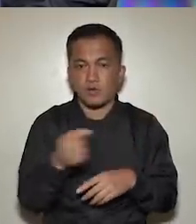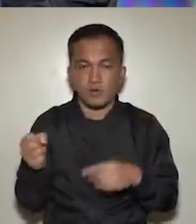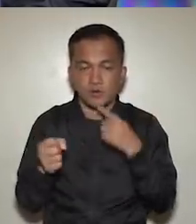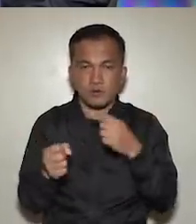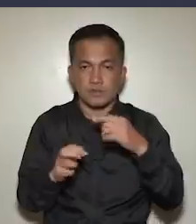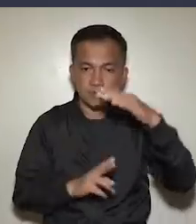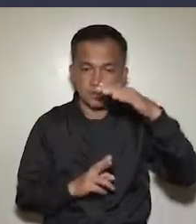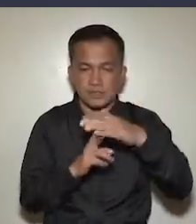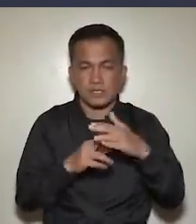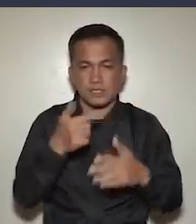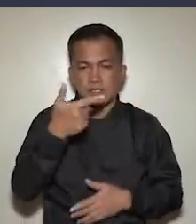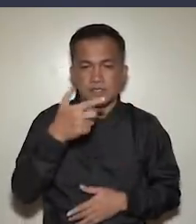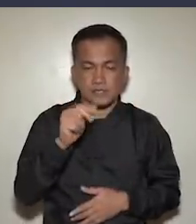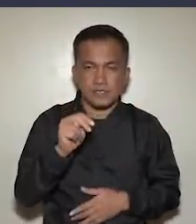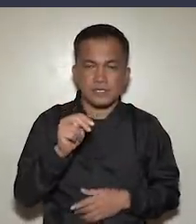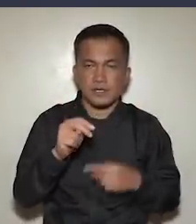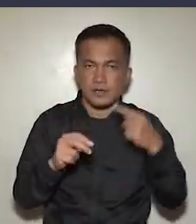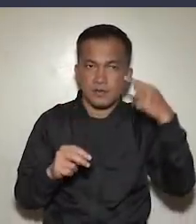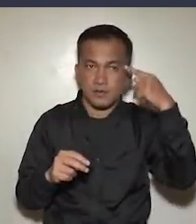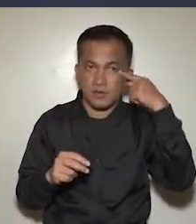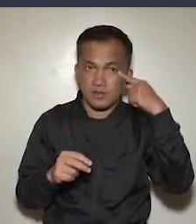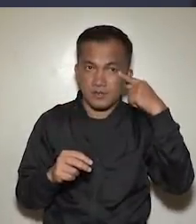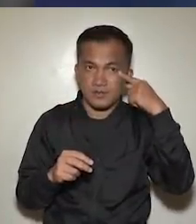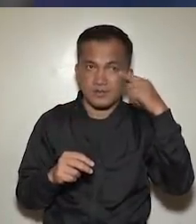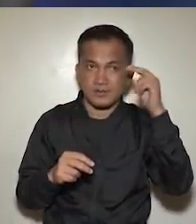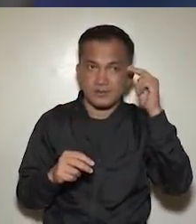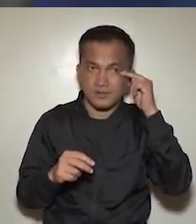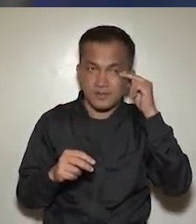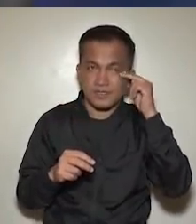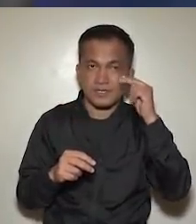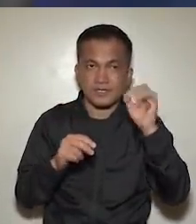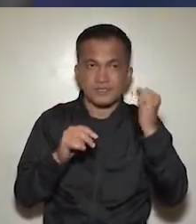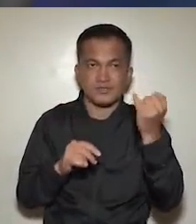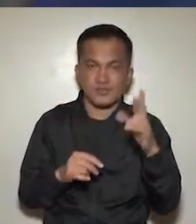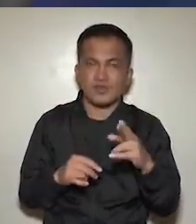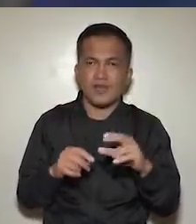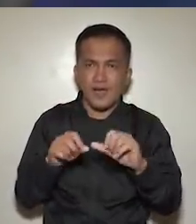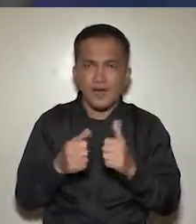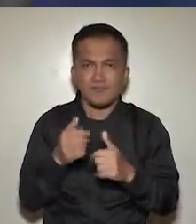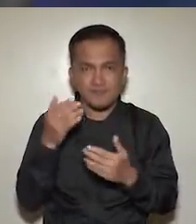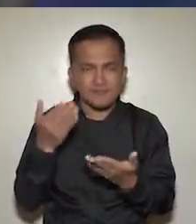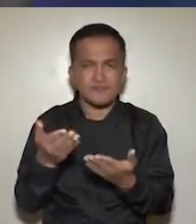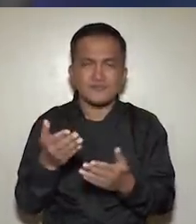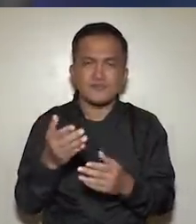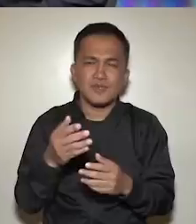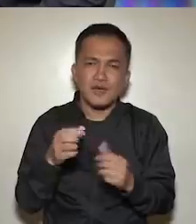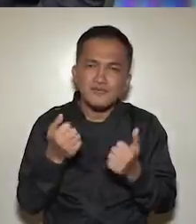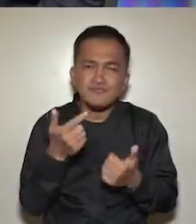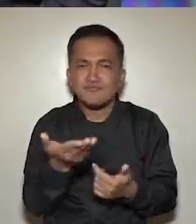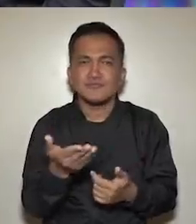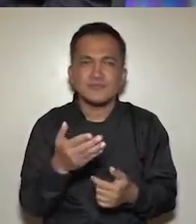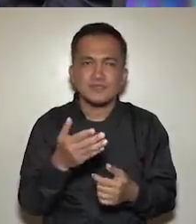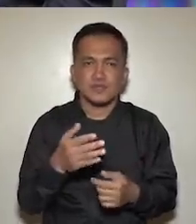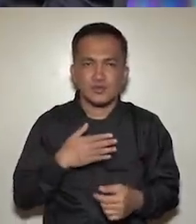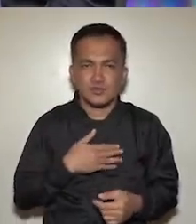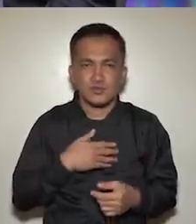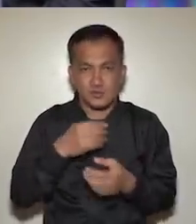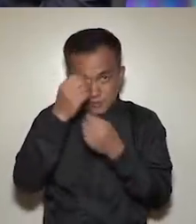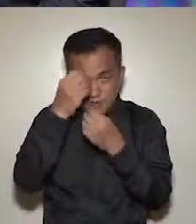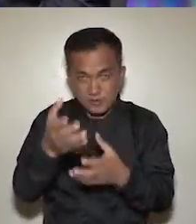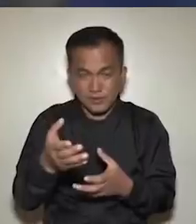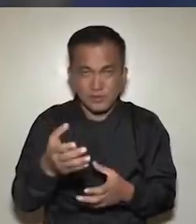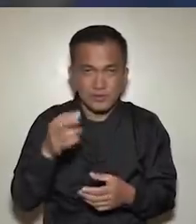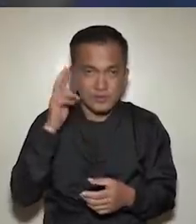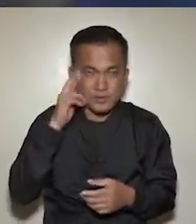kukuha, Idol, ay si retired General Prospero Noble Jr. Sir, kumusta? Gusto ko iparating sa iyo,